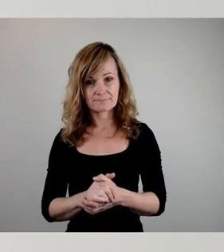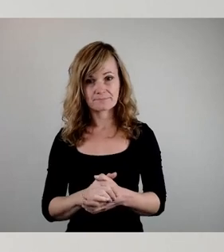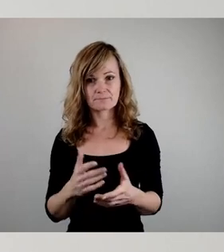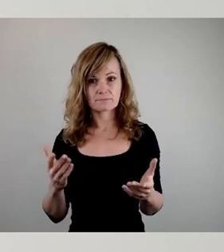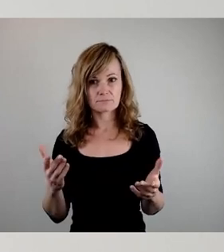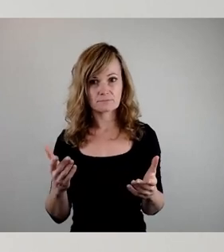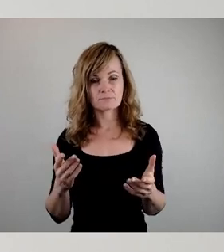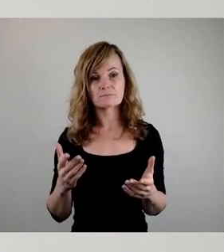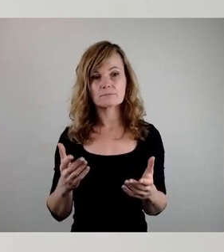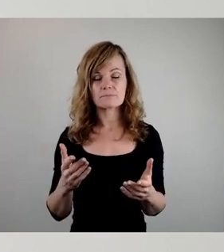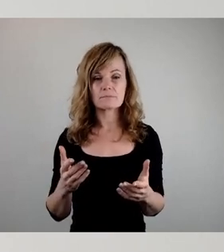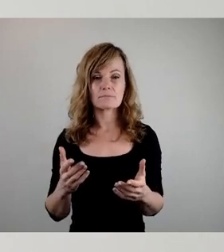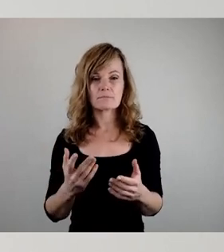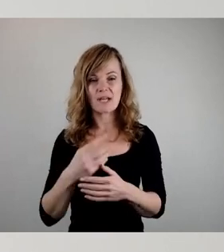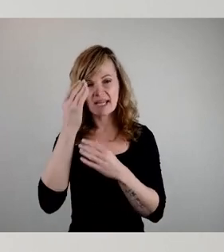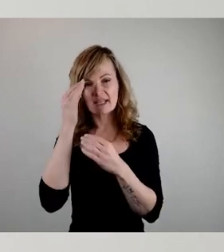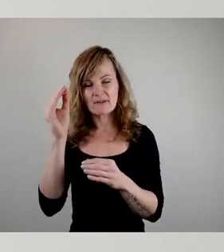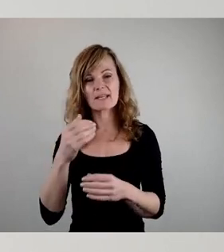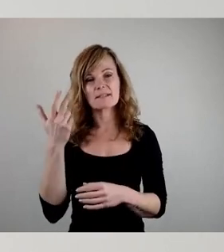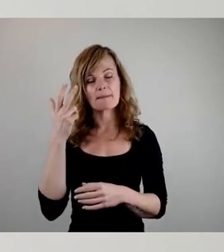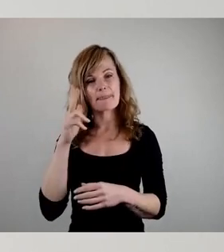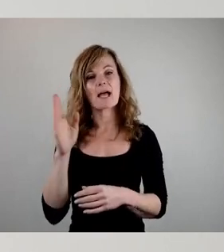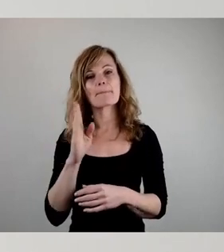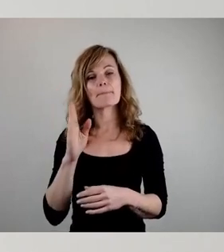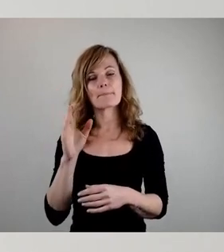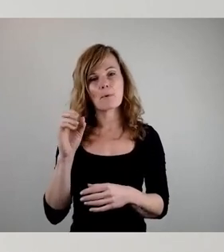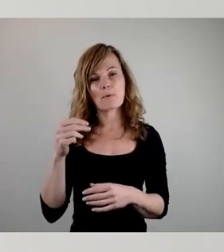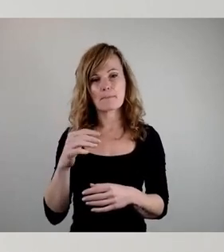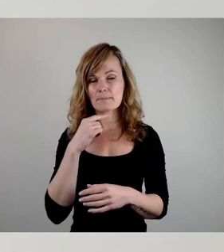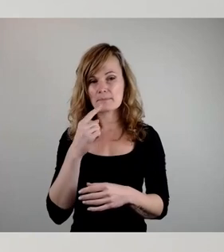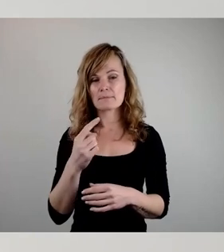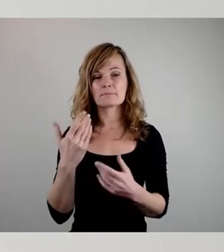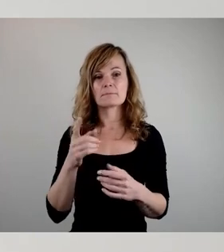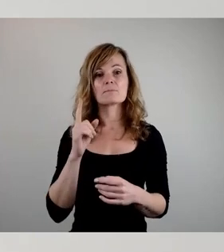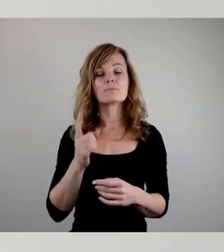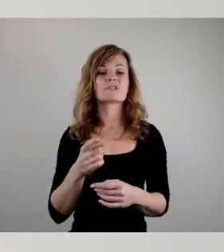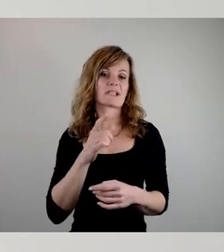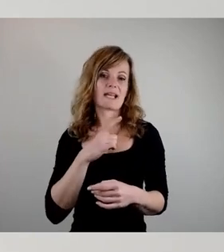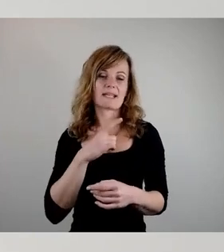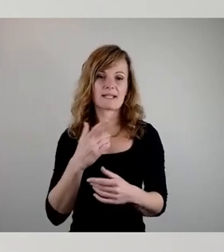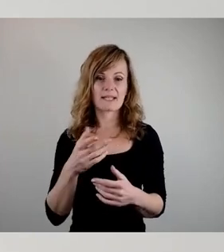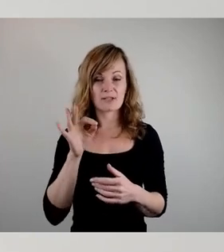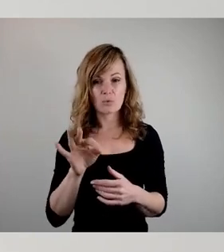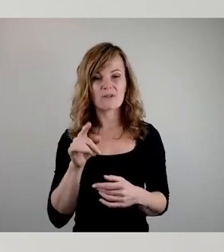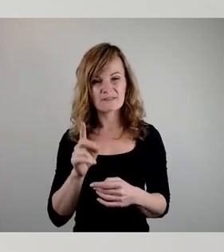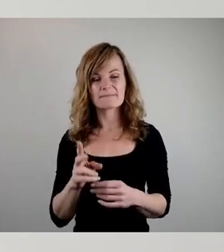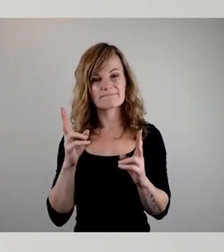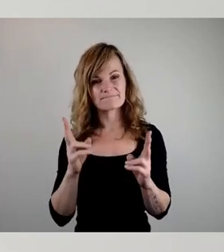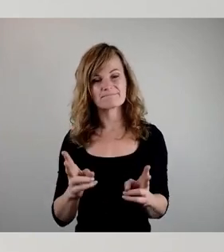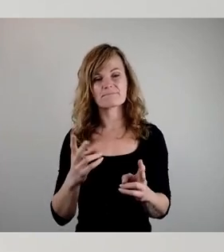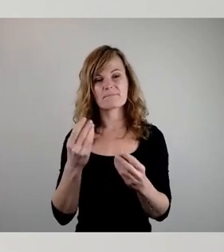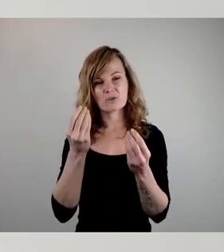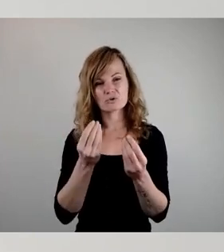fand ich tatsächlich den Hinweis, den Herr Böhm gebracht hat, zu sagen, man muss eigentlich, um dort wirklich eine